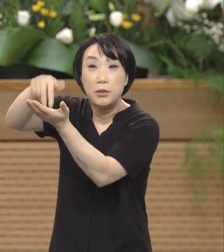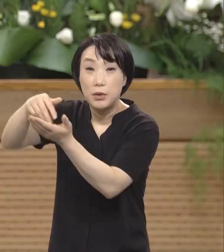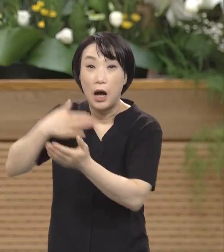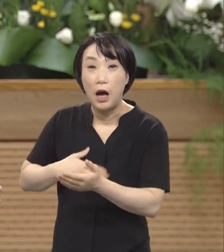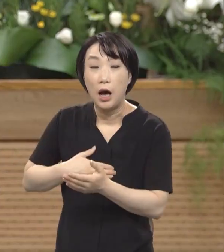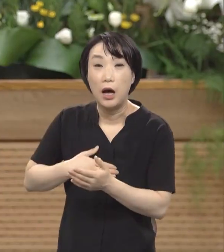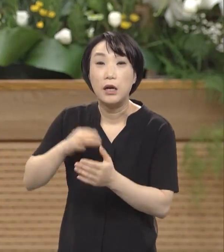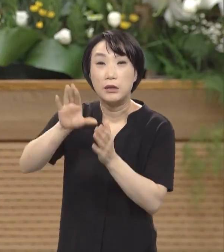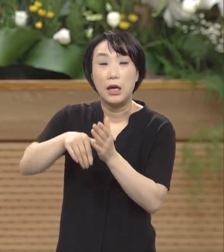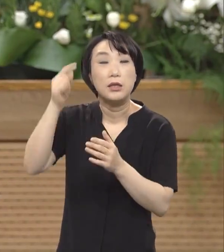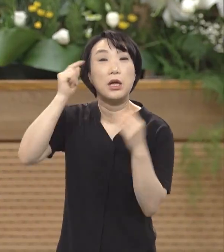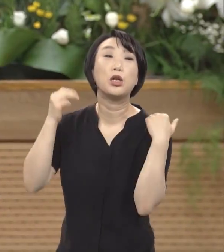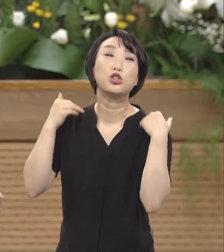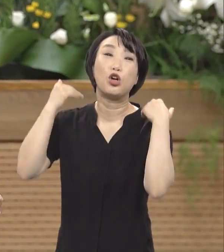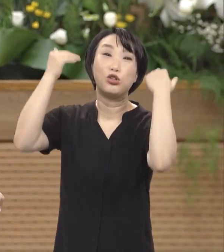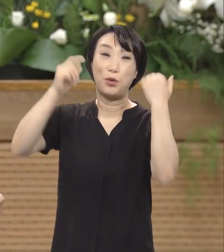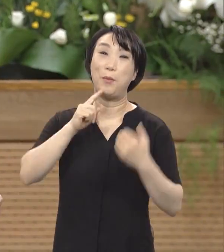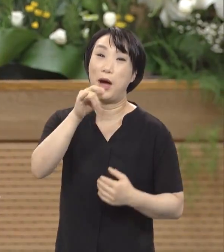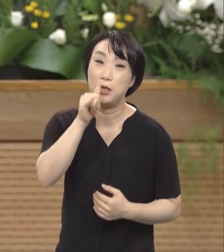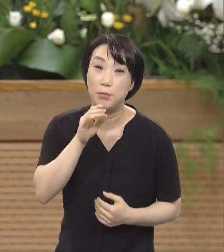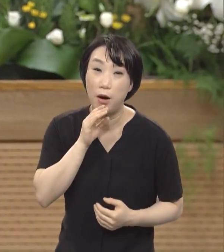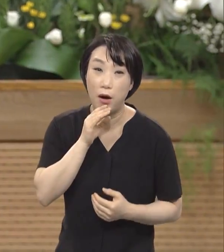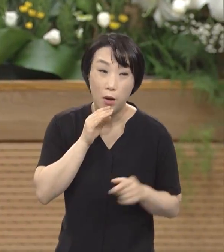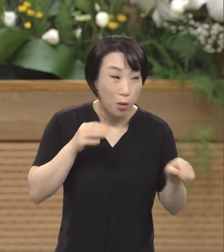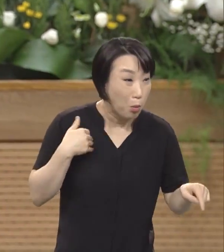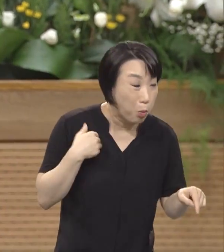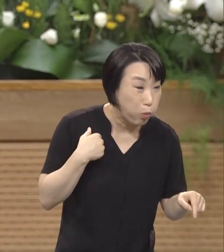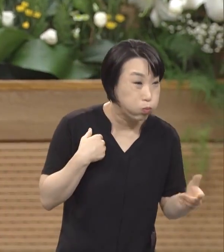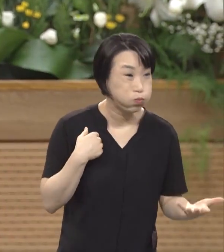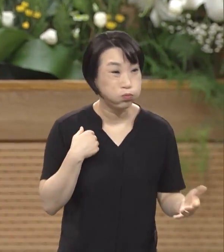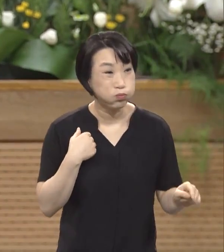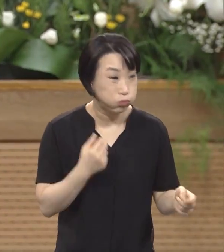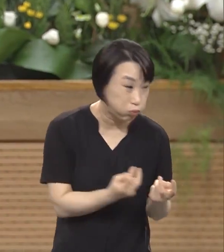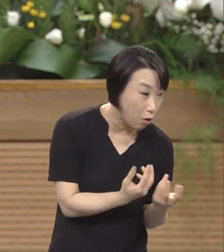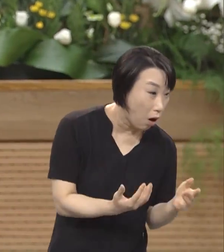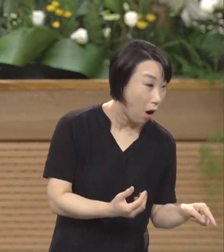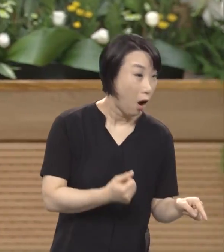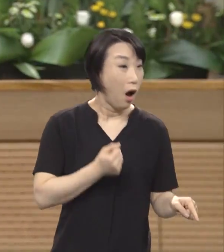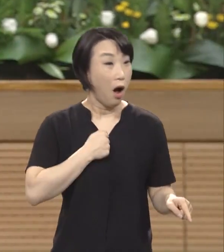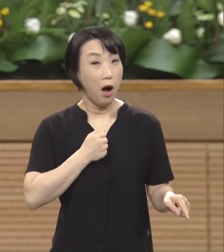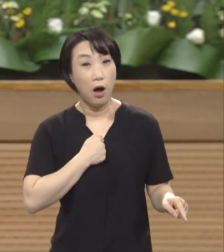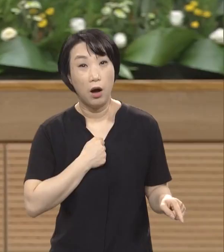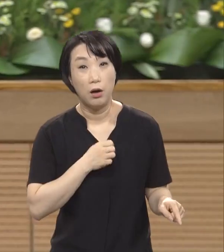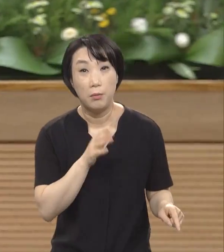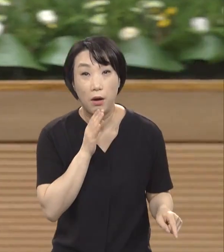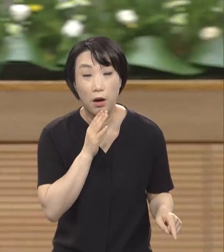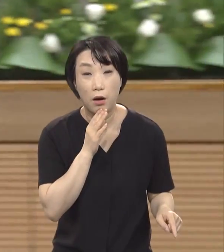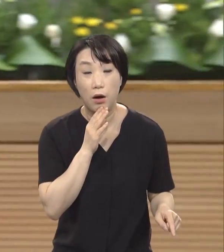모르면 전혀 그 사람이 막무가내기 같은 사람이잖아요. 답답하잖아요.